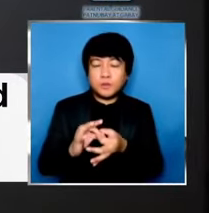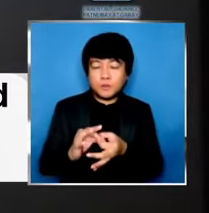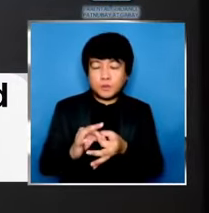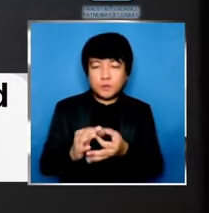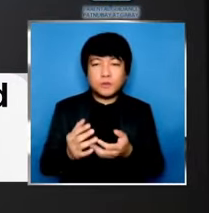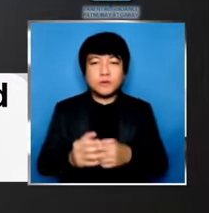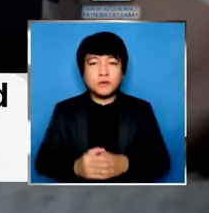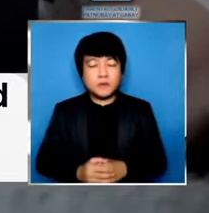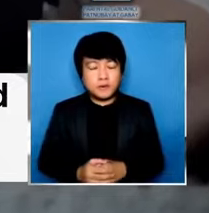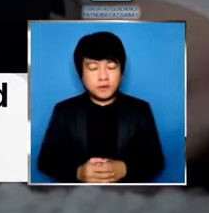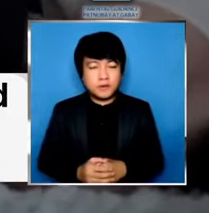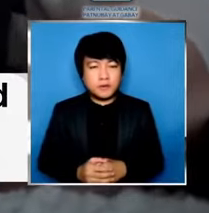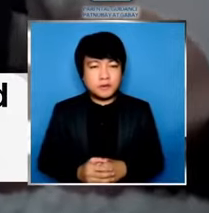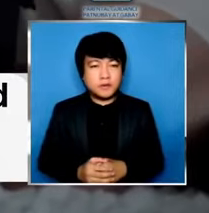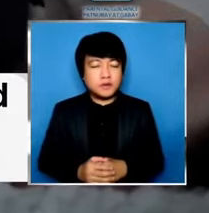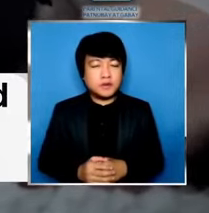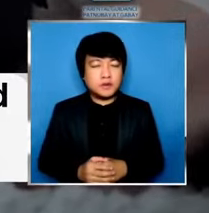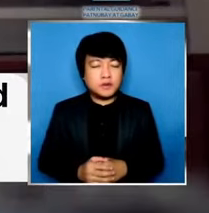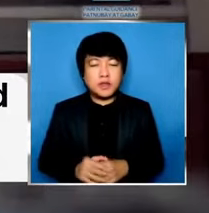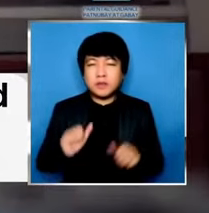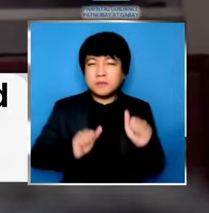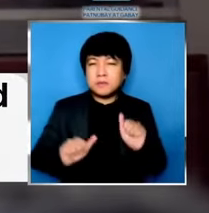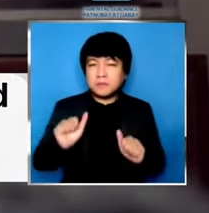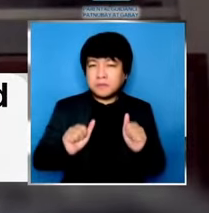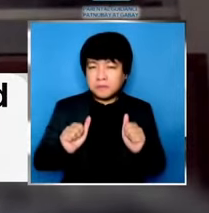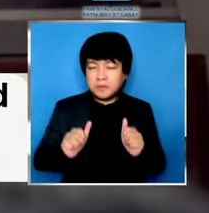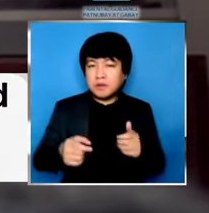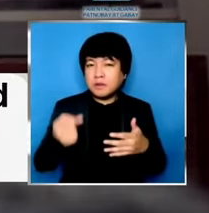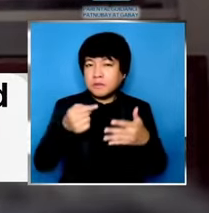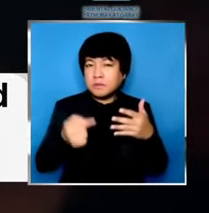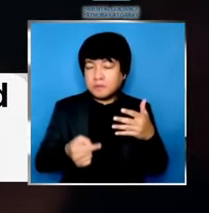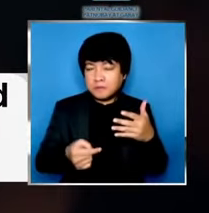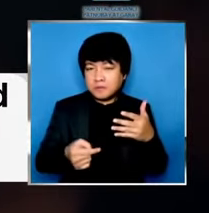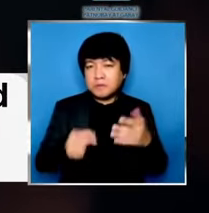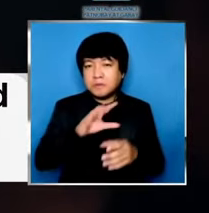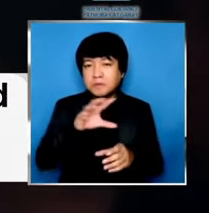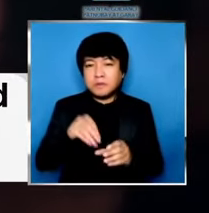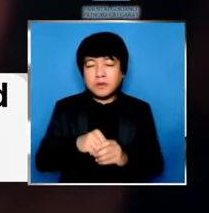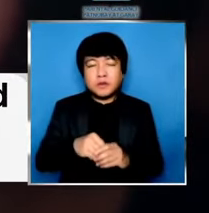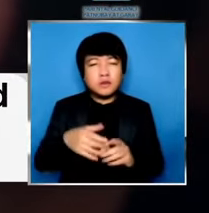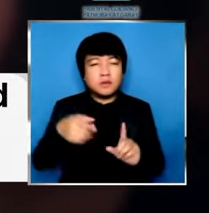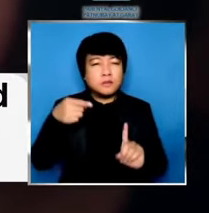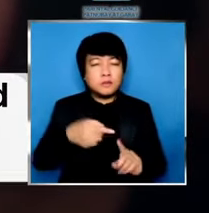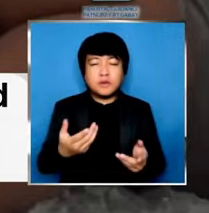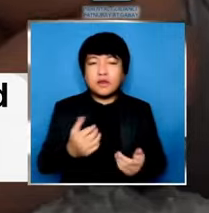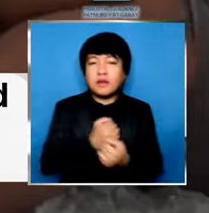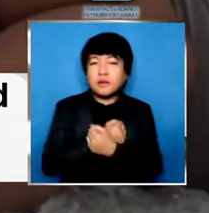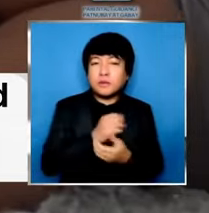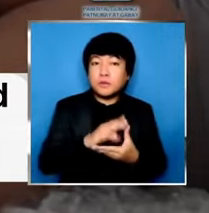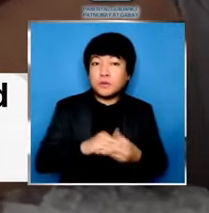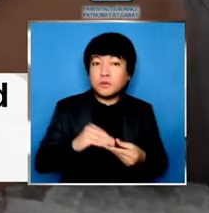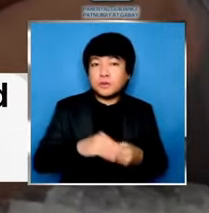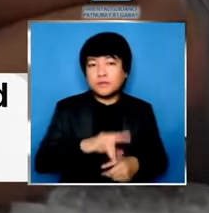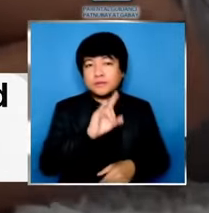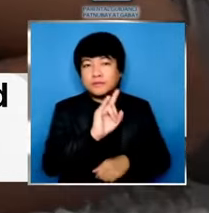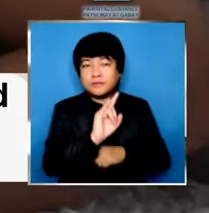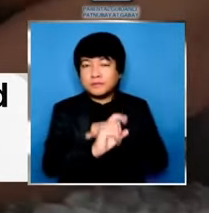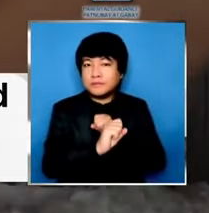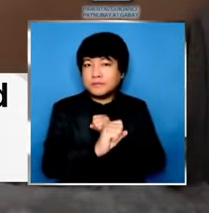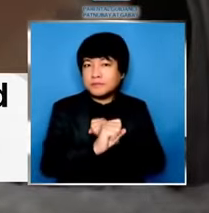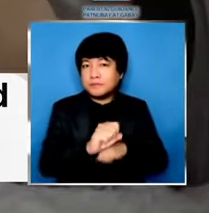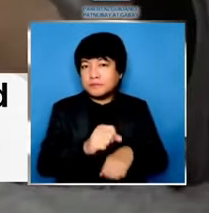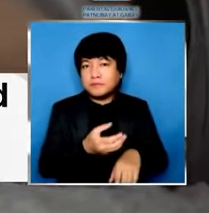at Ashley Ortega naman ang tampok sa As If It's True na tungkol sa love story ng isang social media influencer at isang